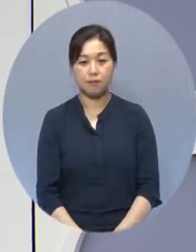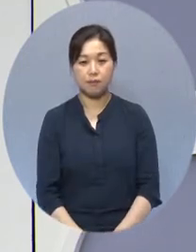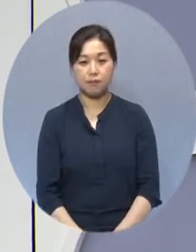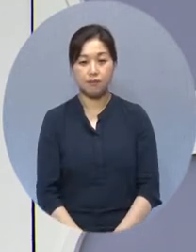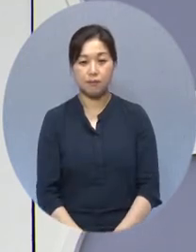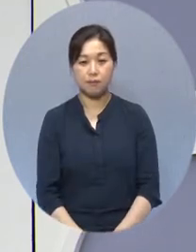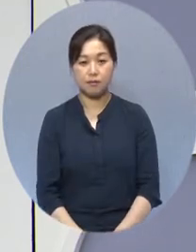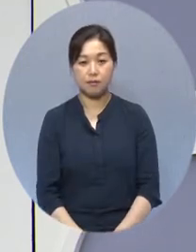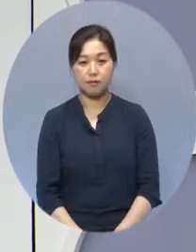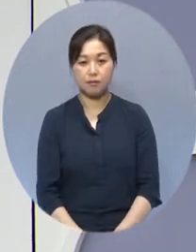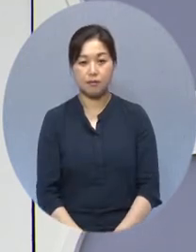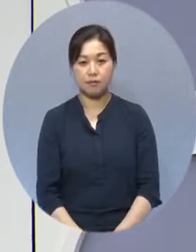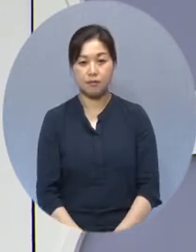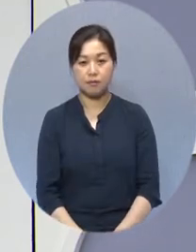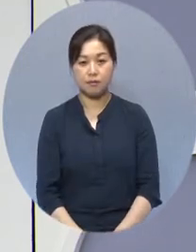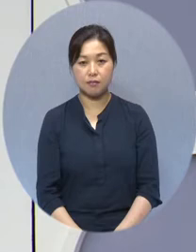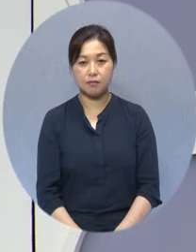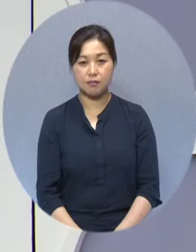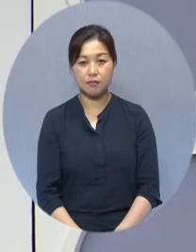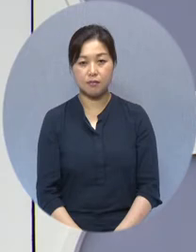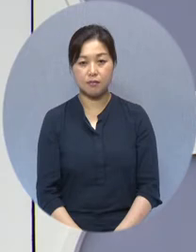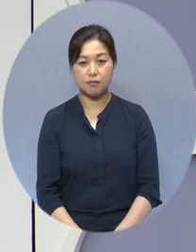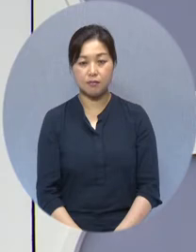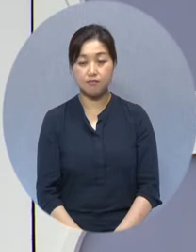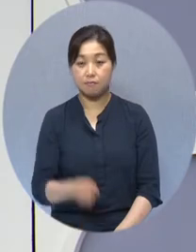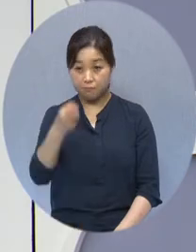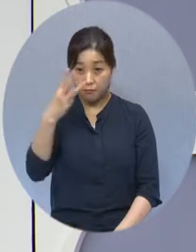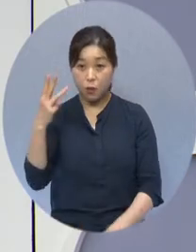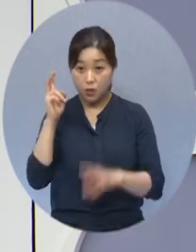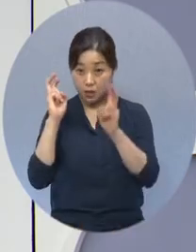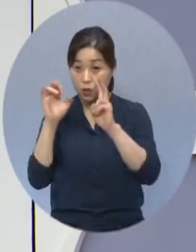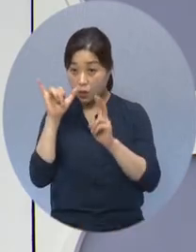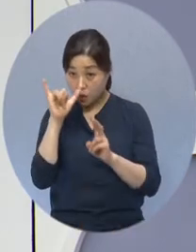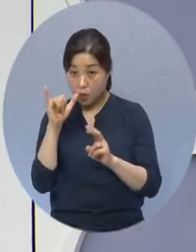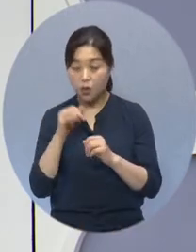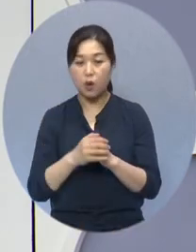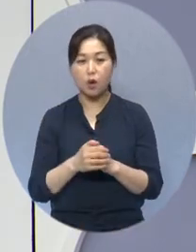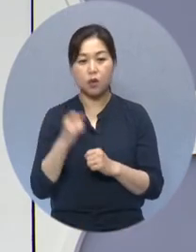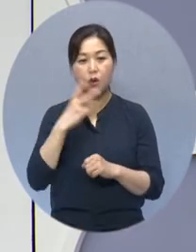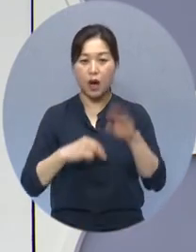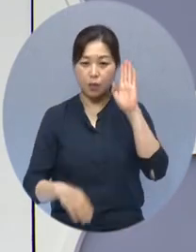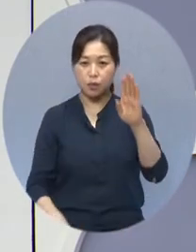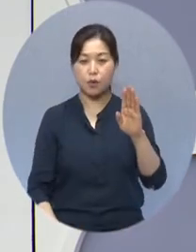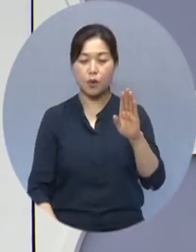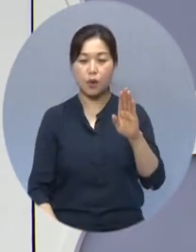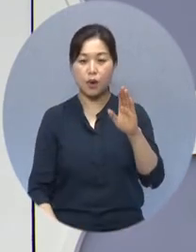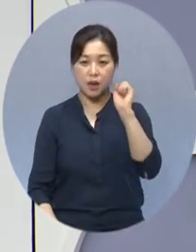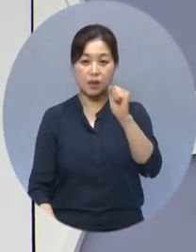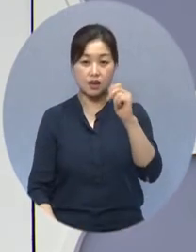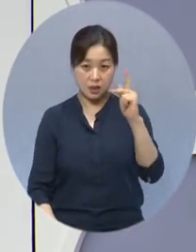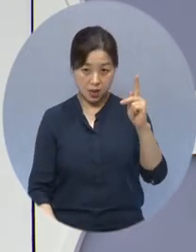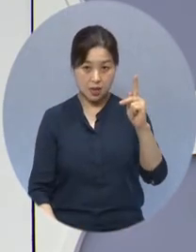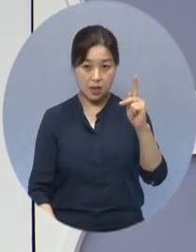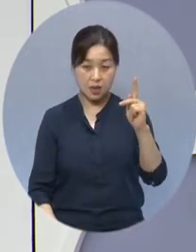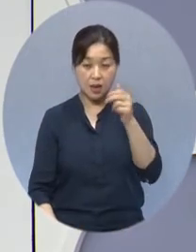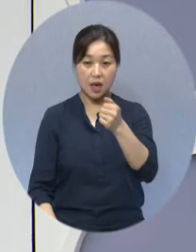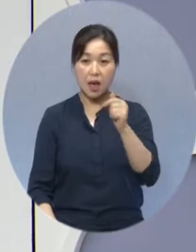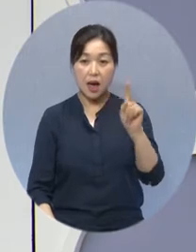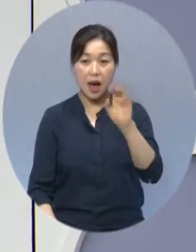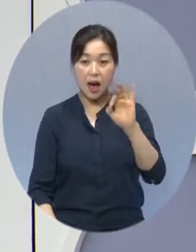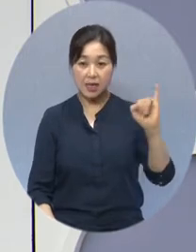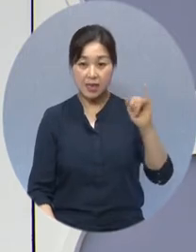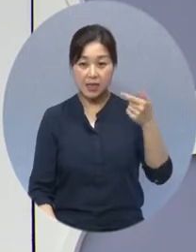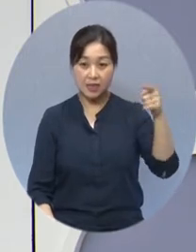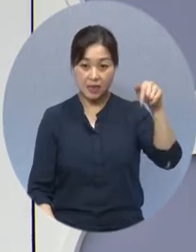하여튼 뭐 삼성 기업도 있고요. 앞으로 이제 SK하이닉스가 들어오면 거기 관계자들